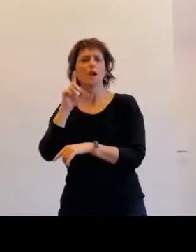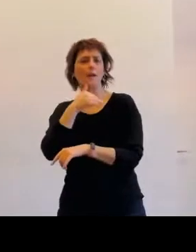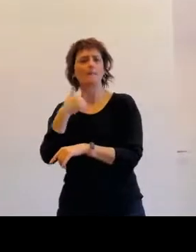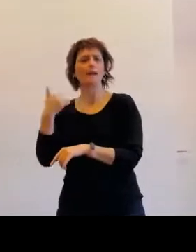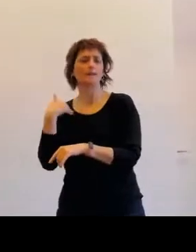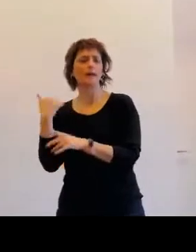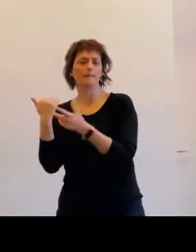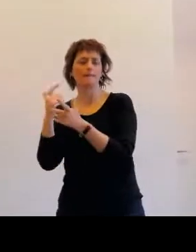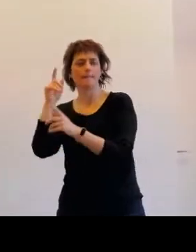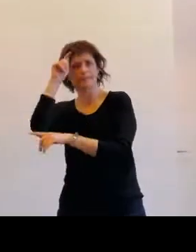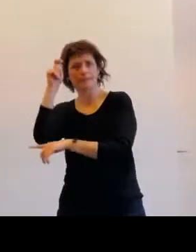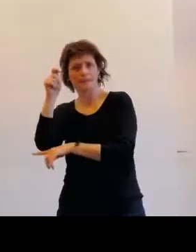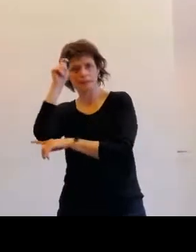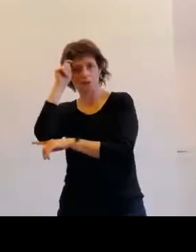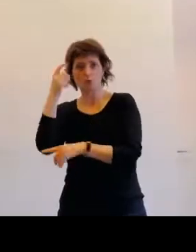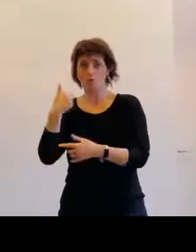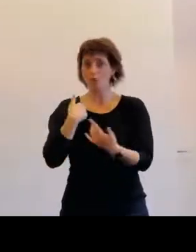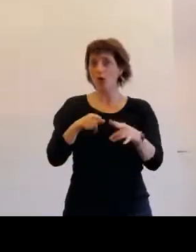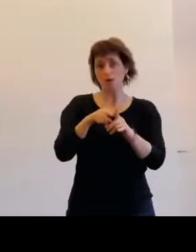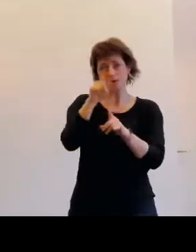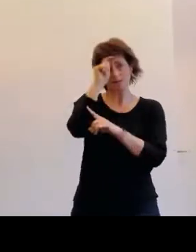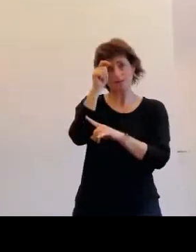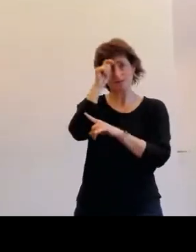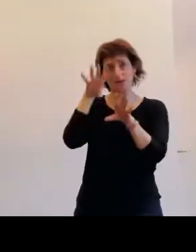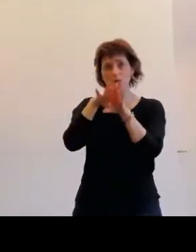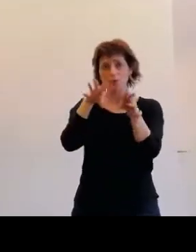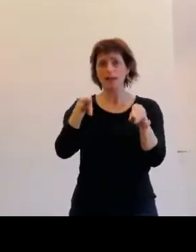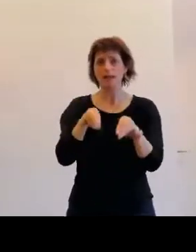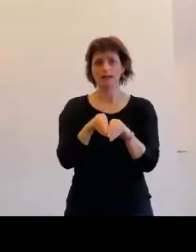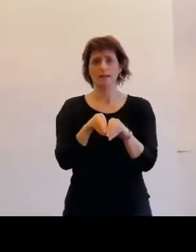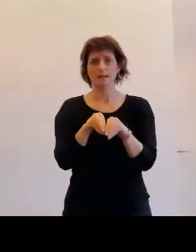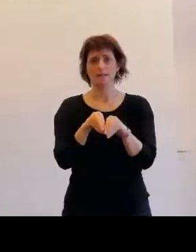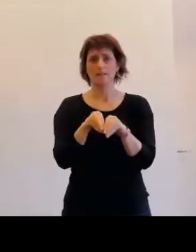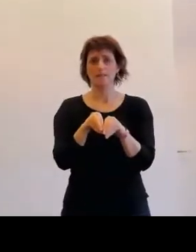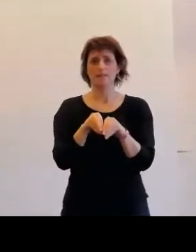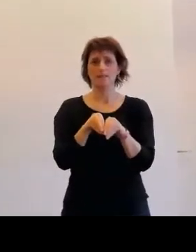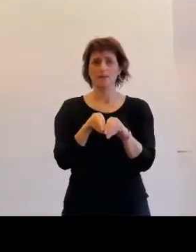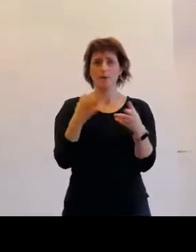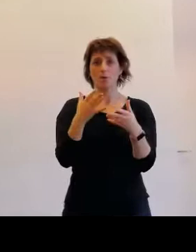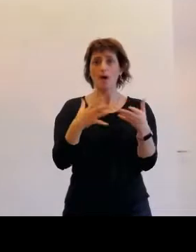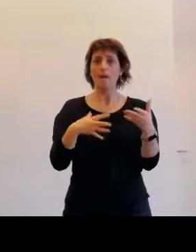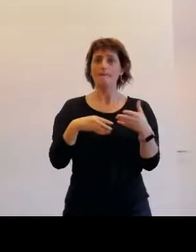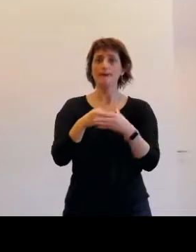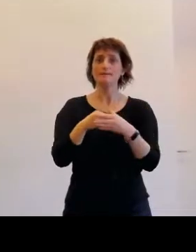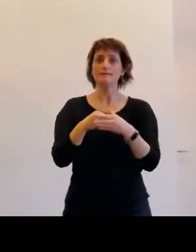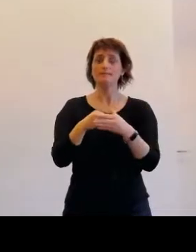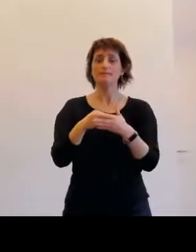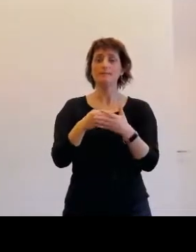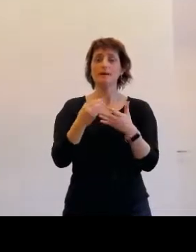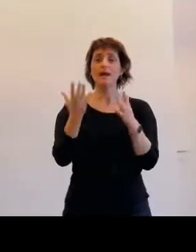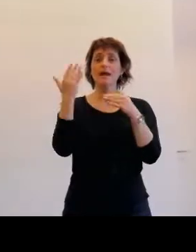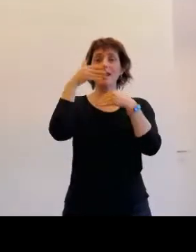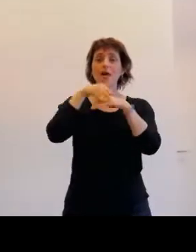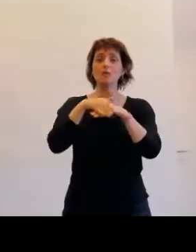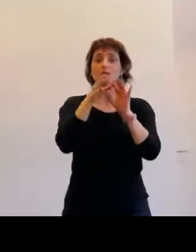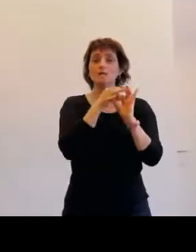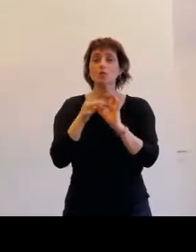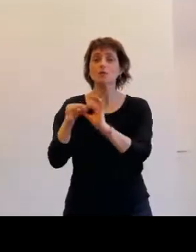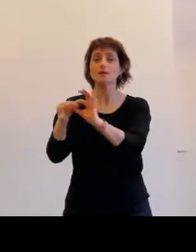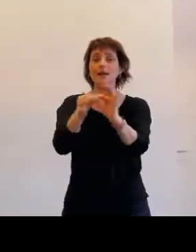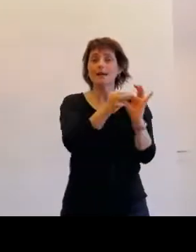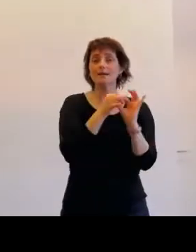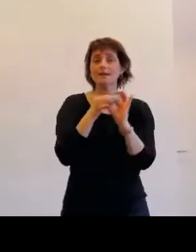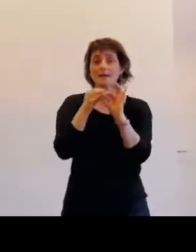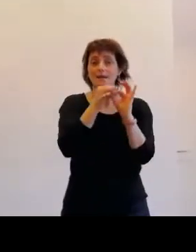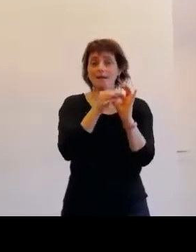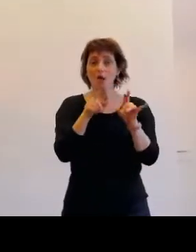les équipes qui ont participé à cette année zéro de la Nuit de la Solidarité pour la ville de Nancy, une édition